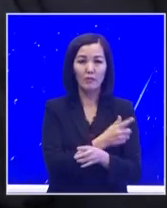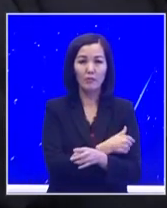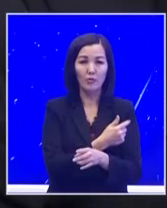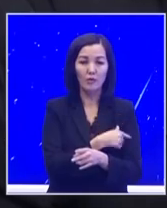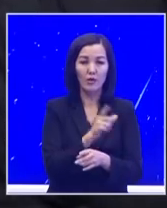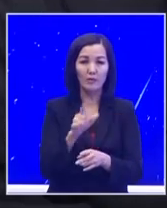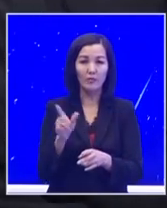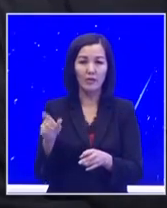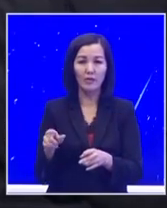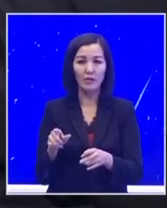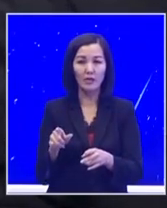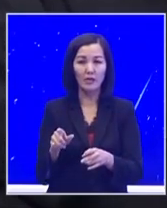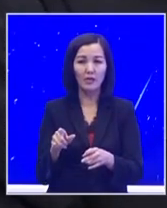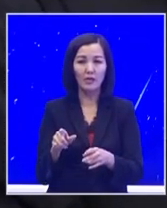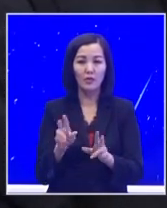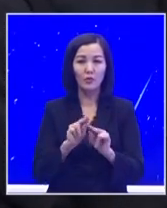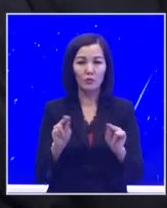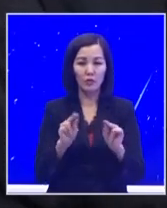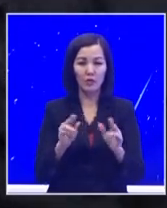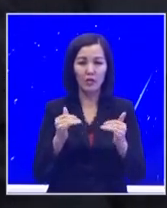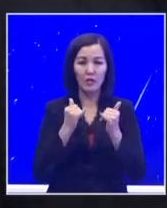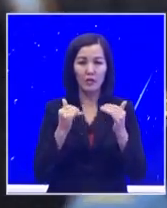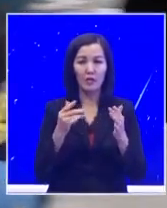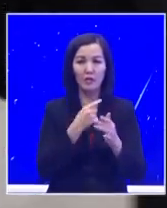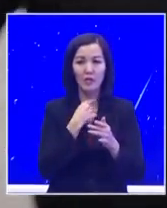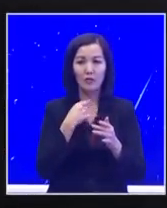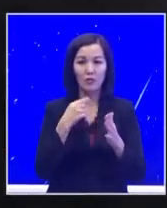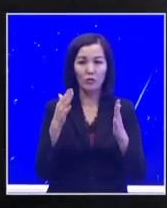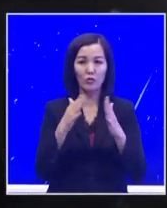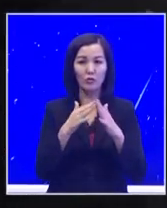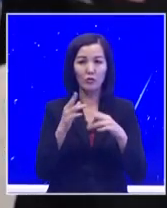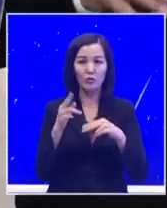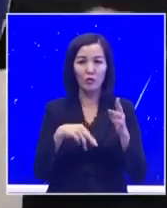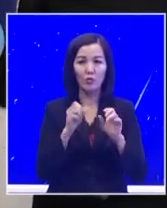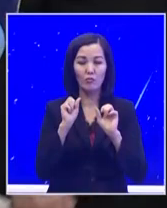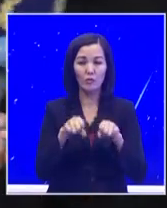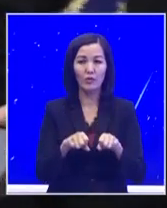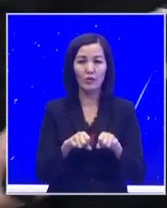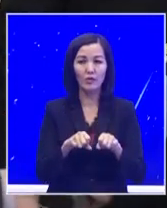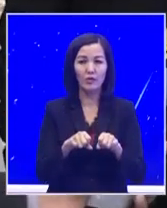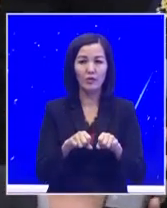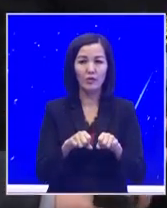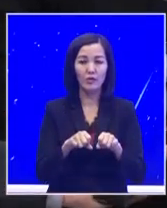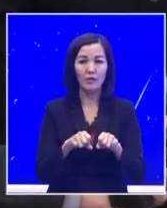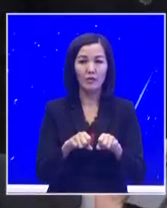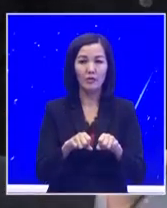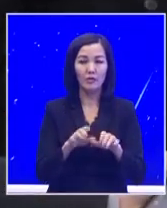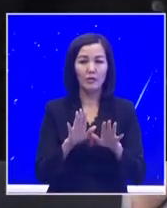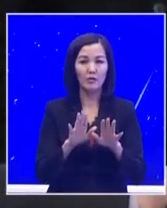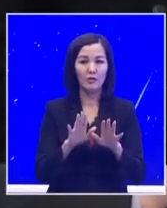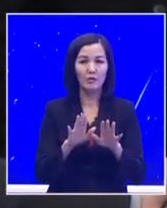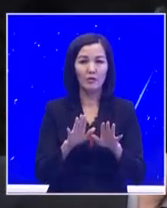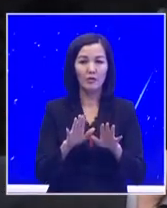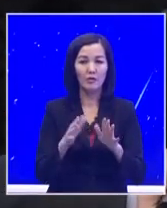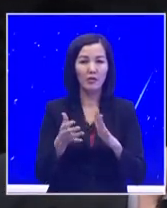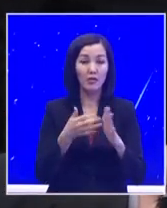Всем врачам, учителям. В Талдыкургане можно. Это... Нет, не только в Талдыкургане. Где нам